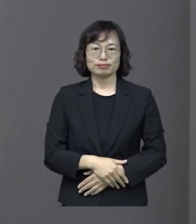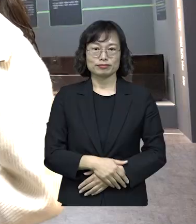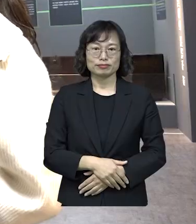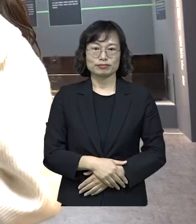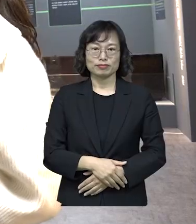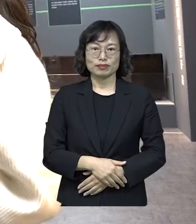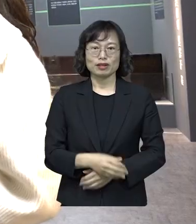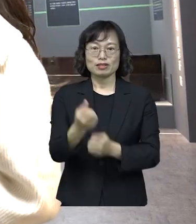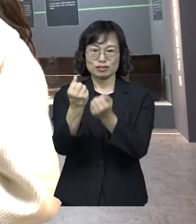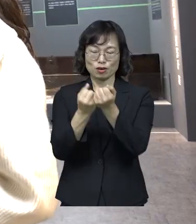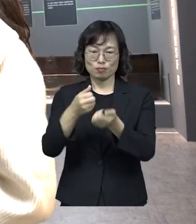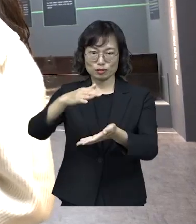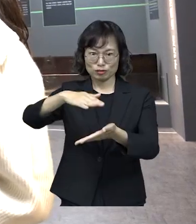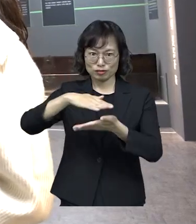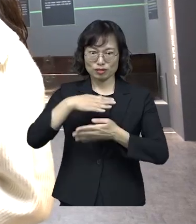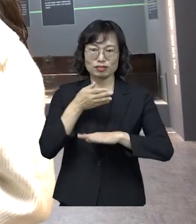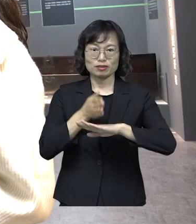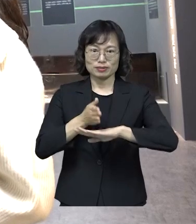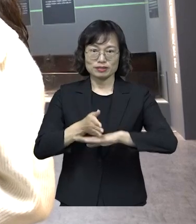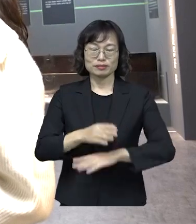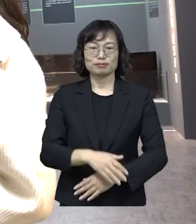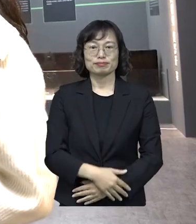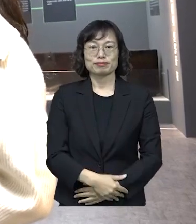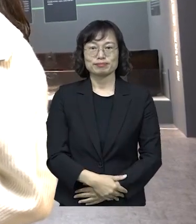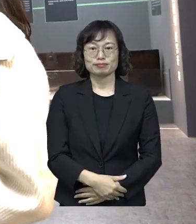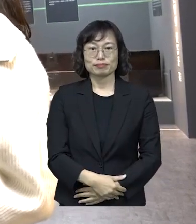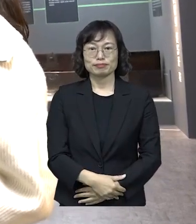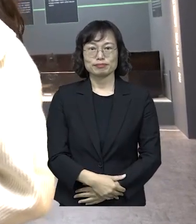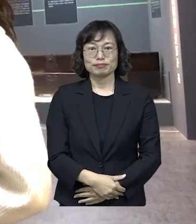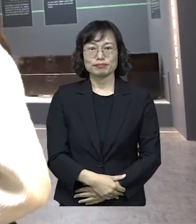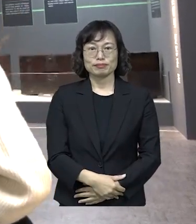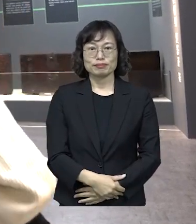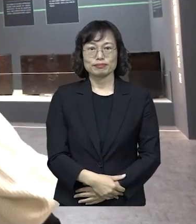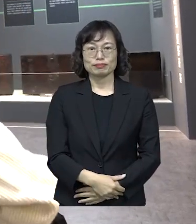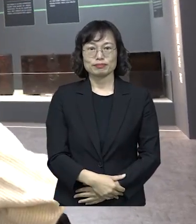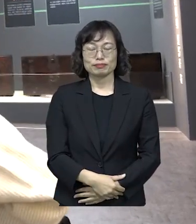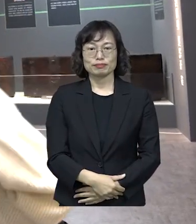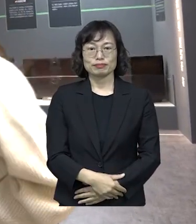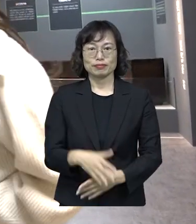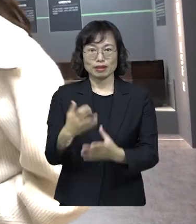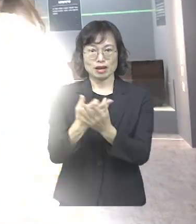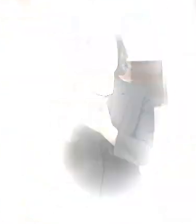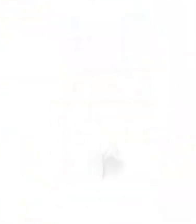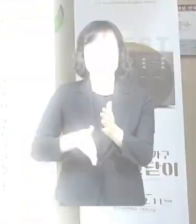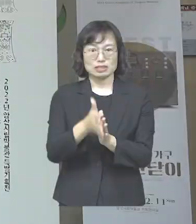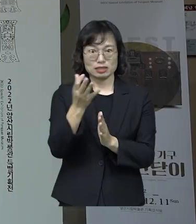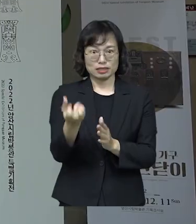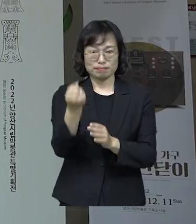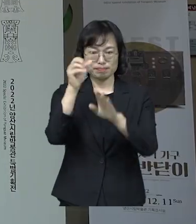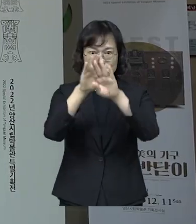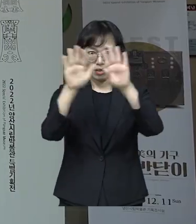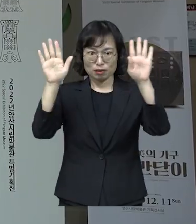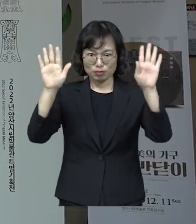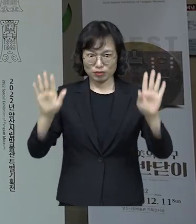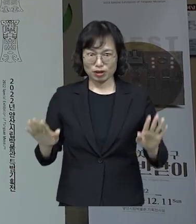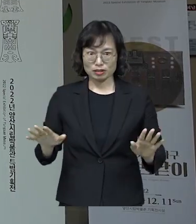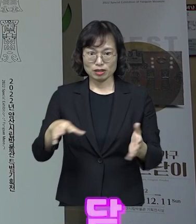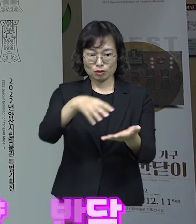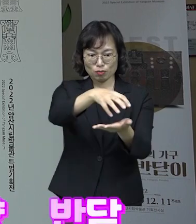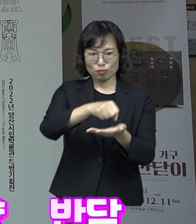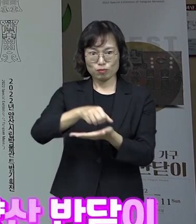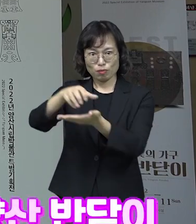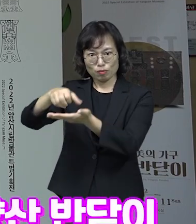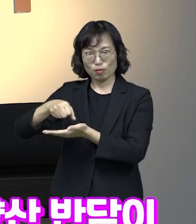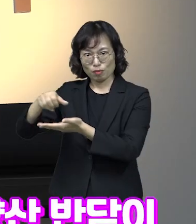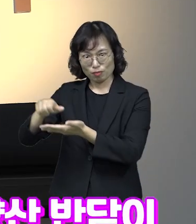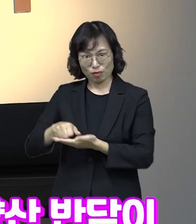있었습니다. 오늘 이렇게 좋은 설명해 주셔서 정말 감사드립니다. 감사합니다. 양산